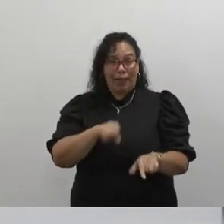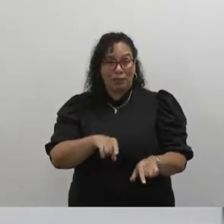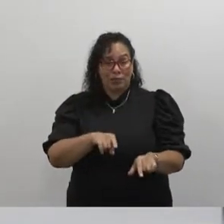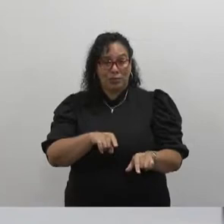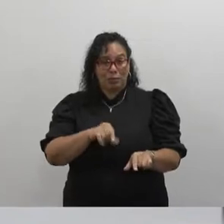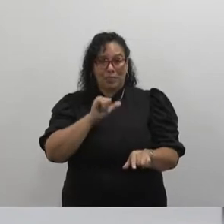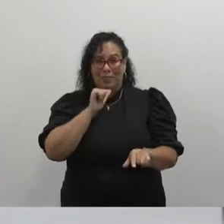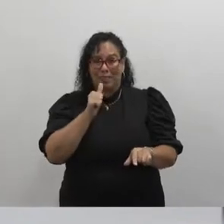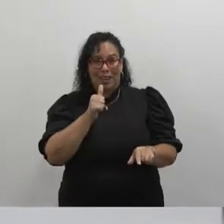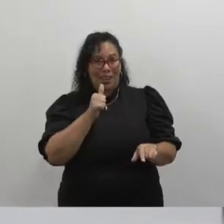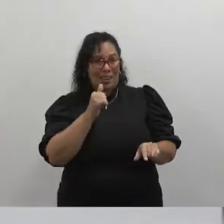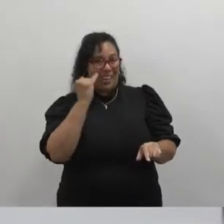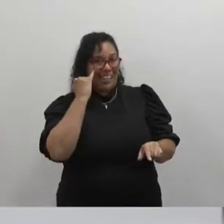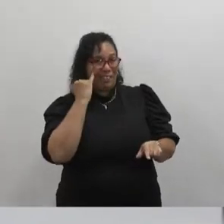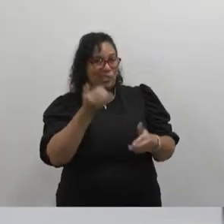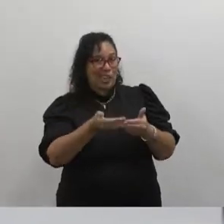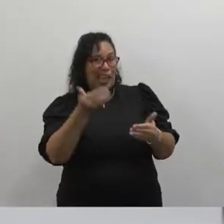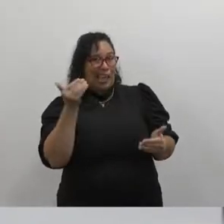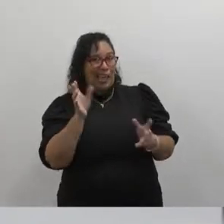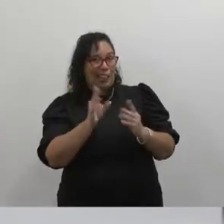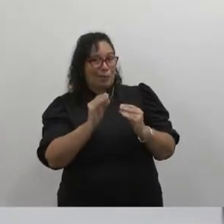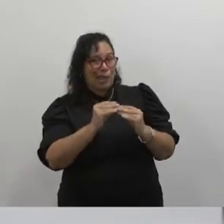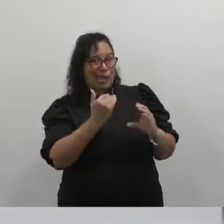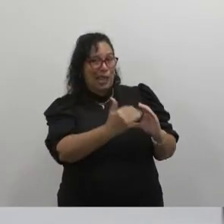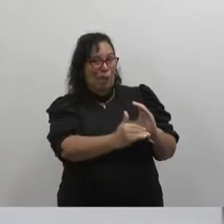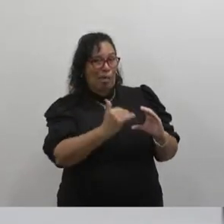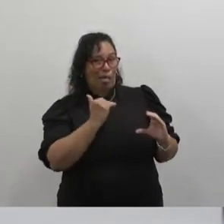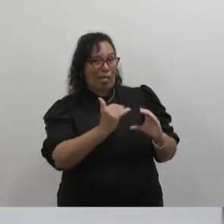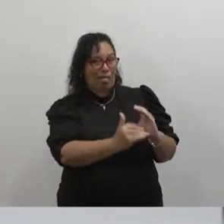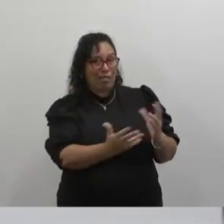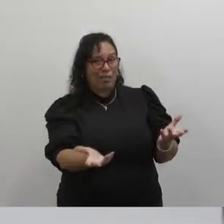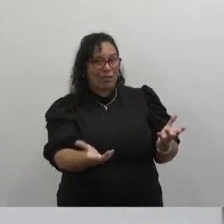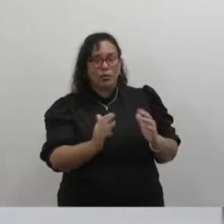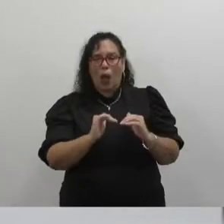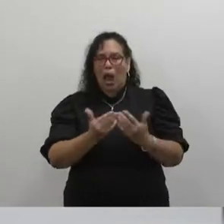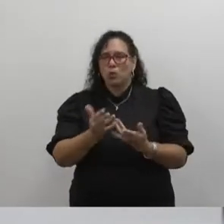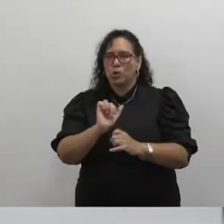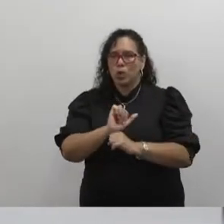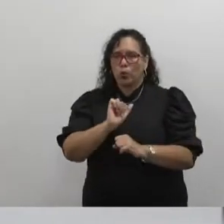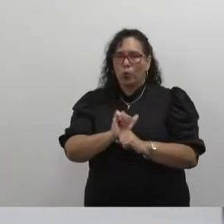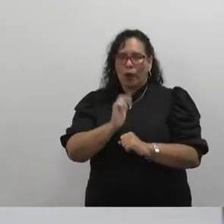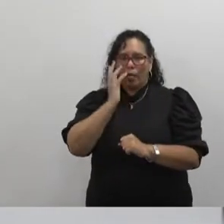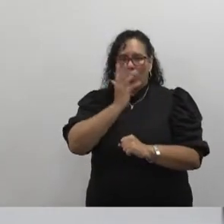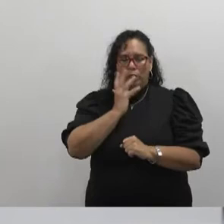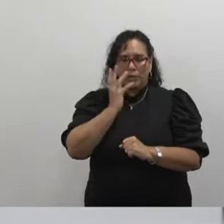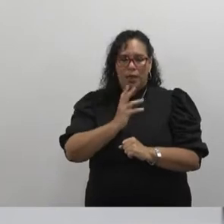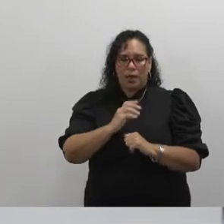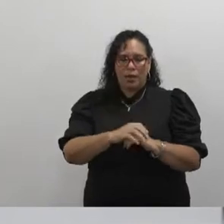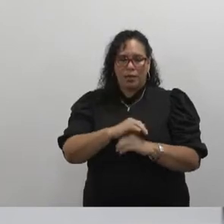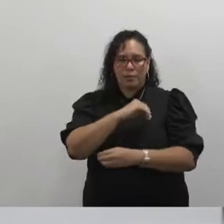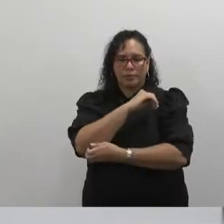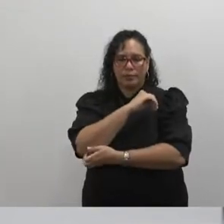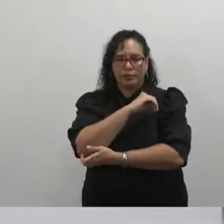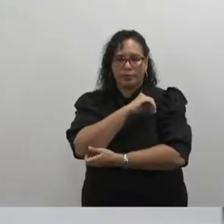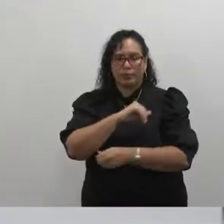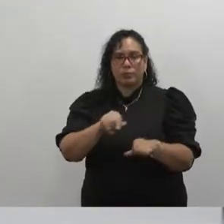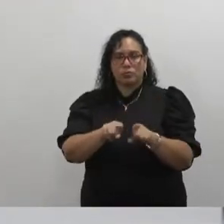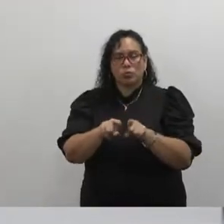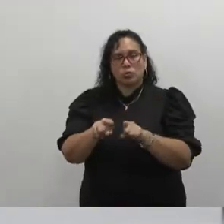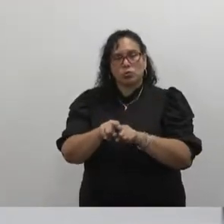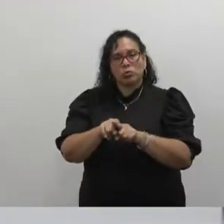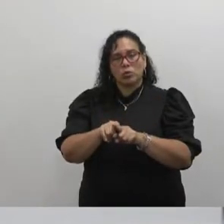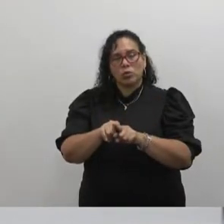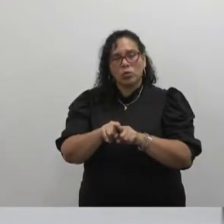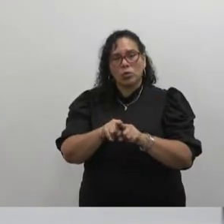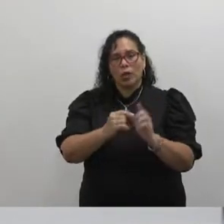xùm nua bà tòa dương, dương ai xu xùm nua hay dương ai đăng chùm lại bà tòa khăn ông pi tầm mùi lòng dương chung ngọt thật ta dương tự